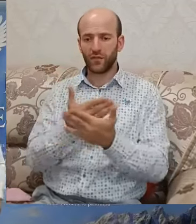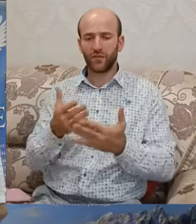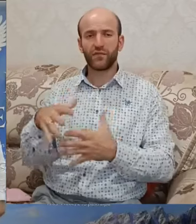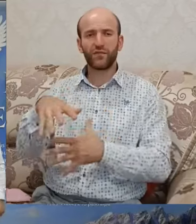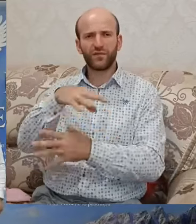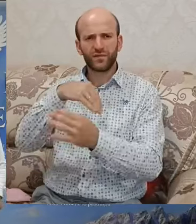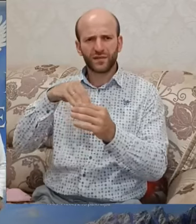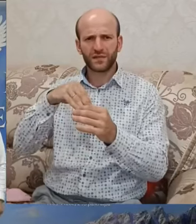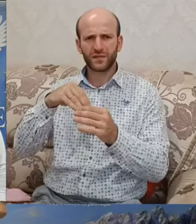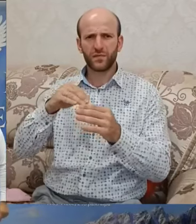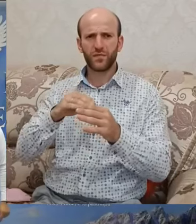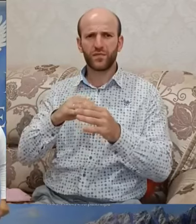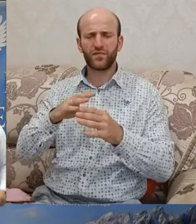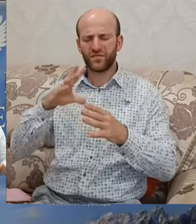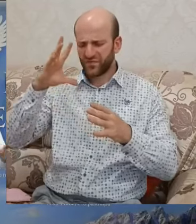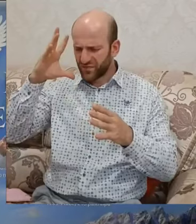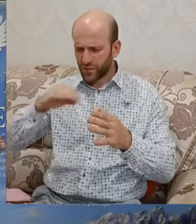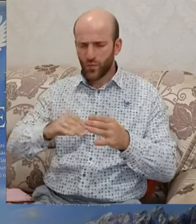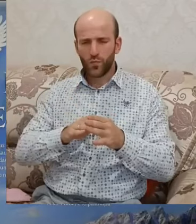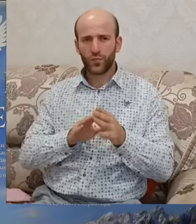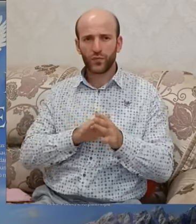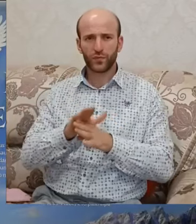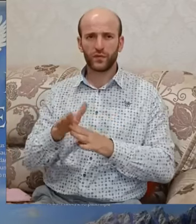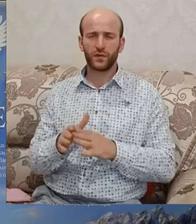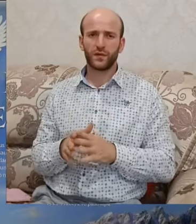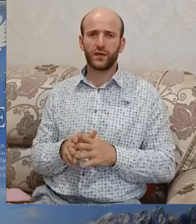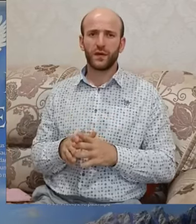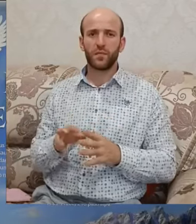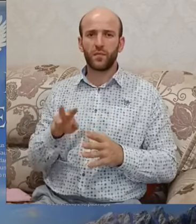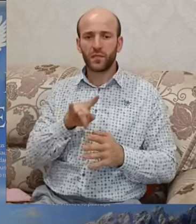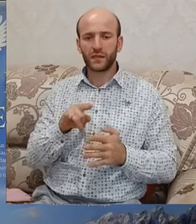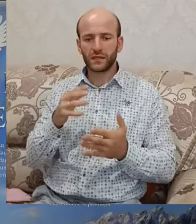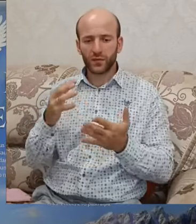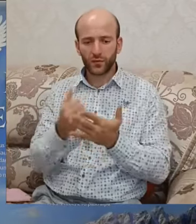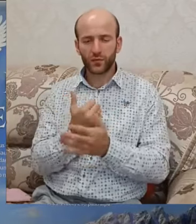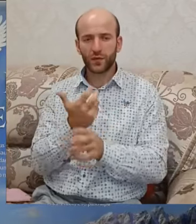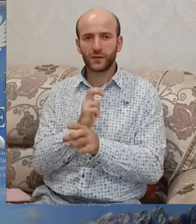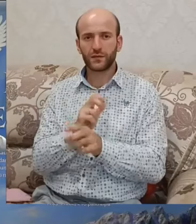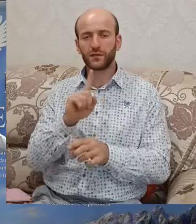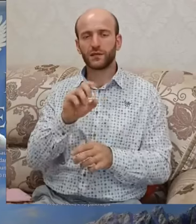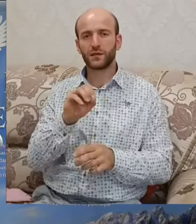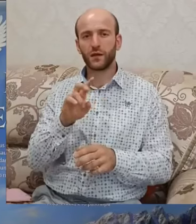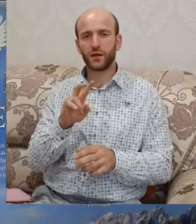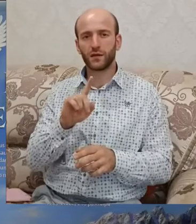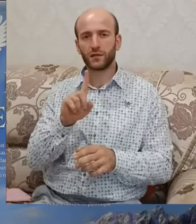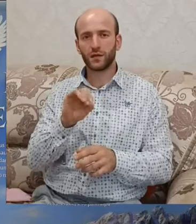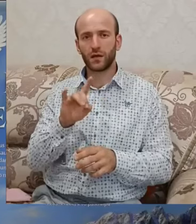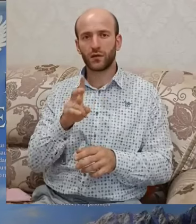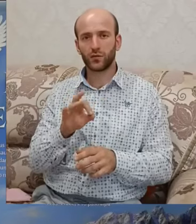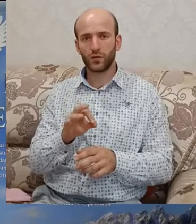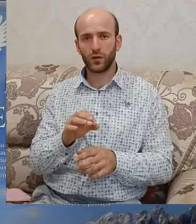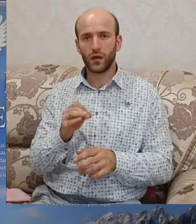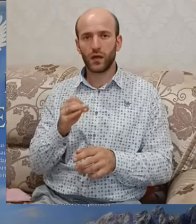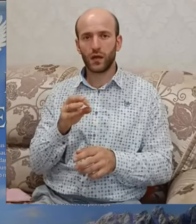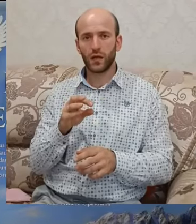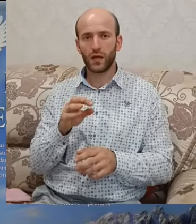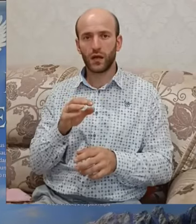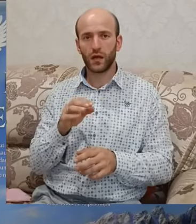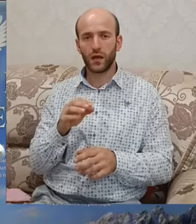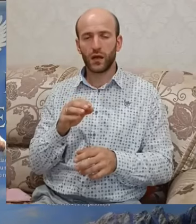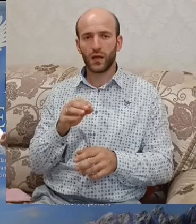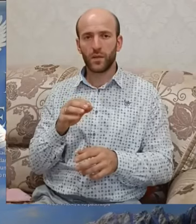В нас. Mes surandame tą grūdą. Мы находим то зерно. Kuris guli vakaro šviesoje.